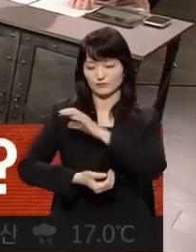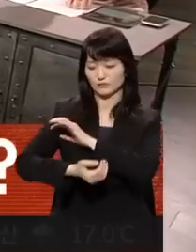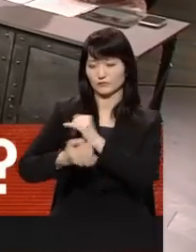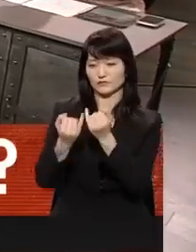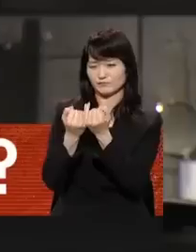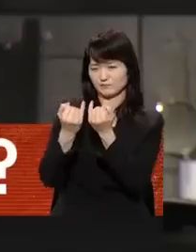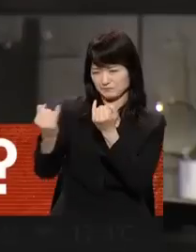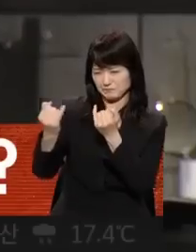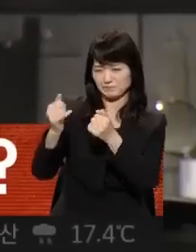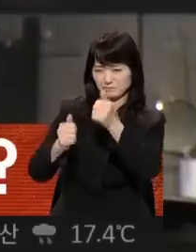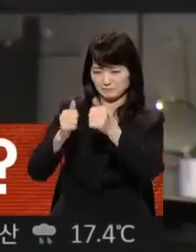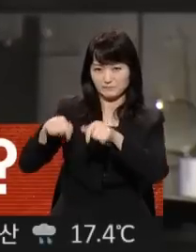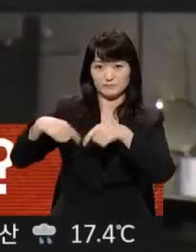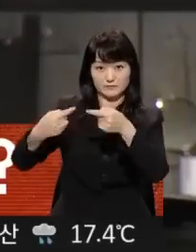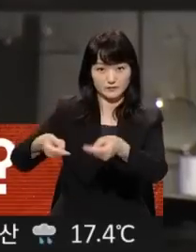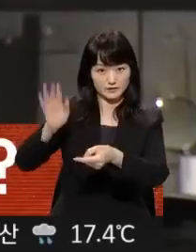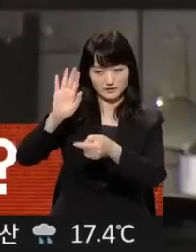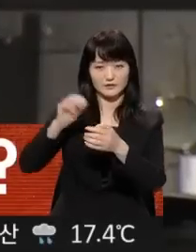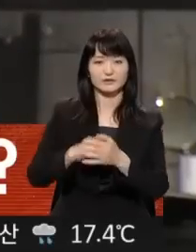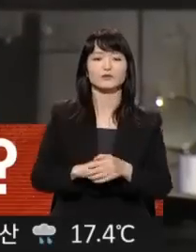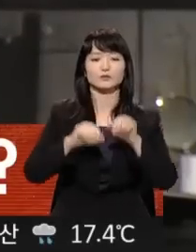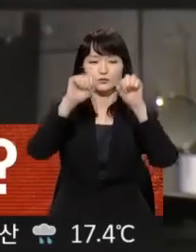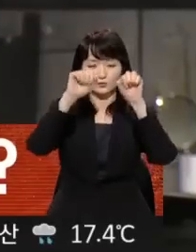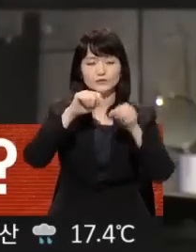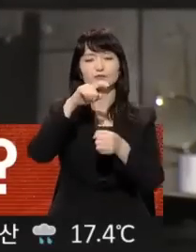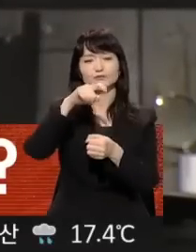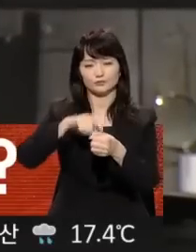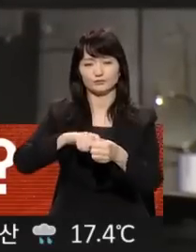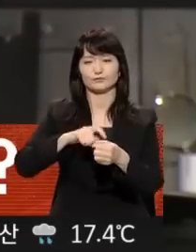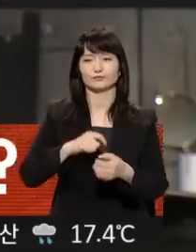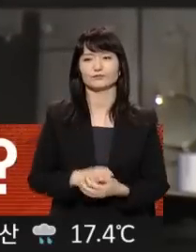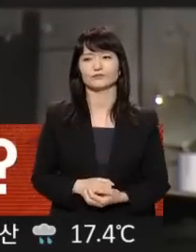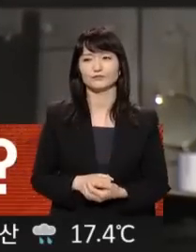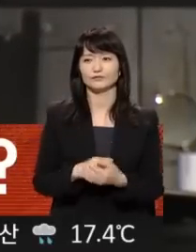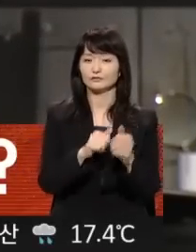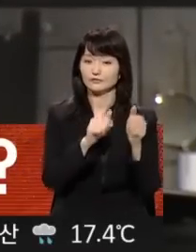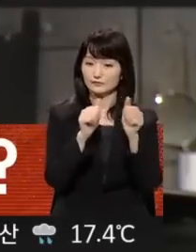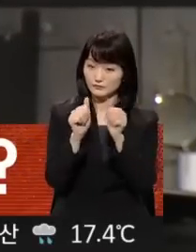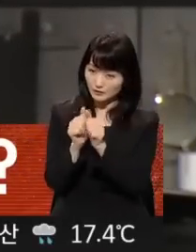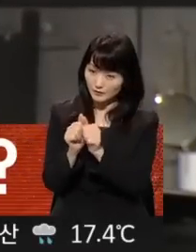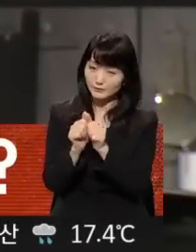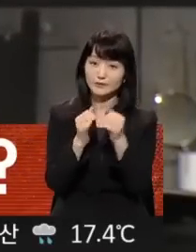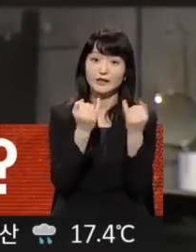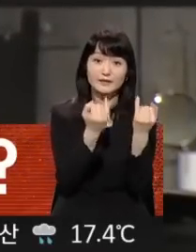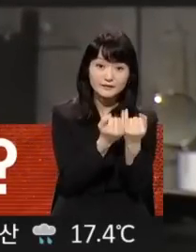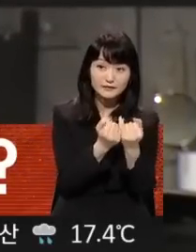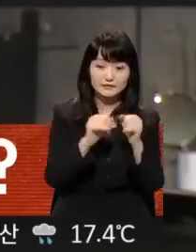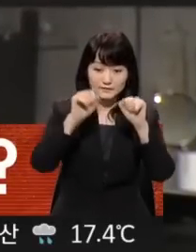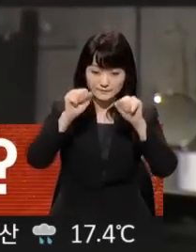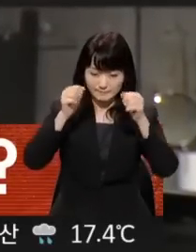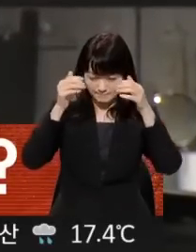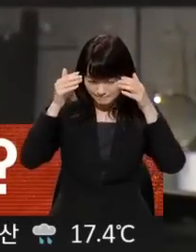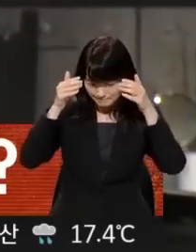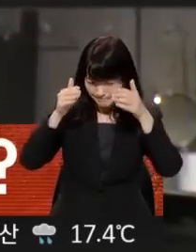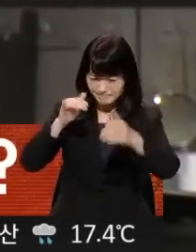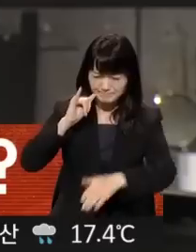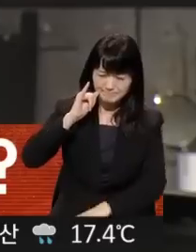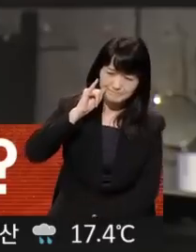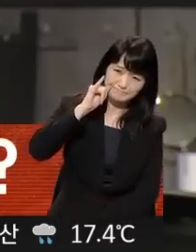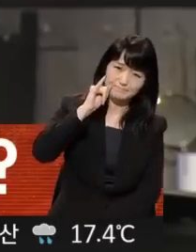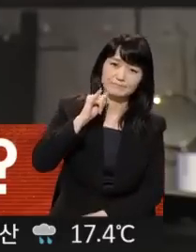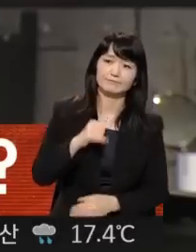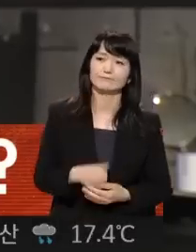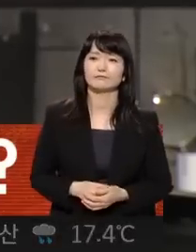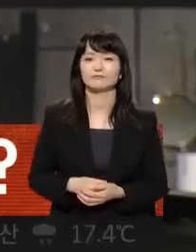하는 거 같진 않구요 운동을 하려고 이제 하는데 사실은 남자든 여자든 운동해서 빠져드는 경우도 있는데이